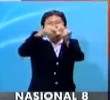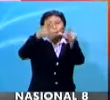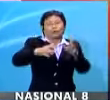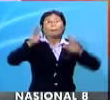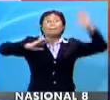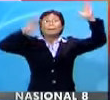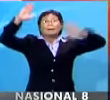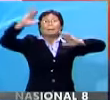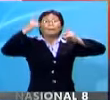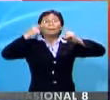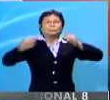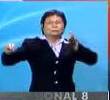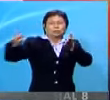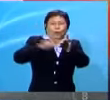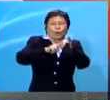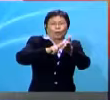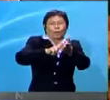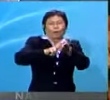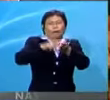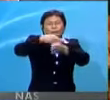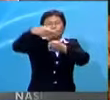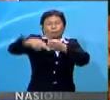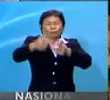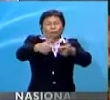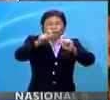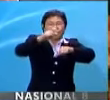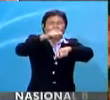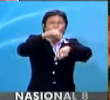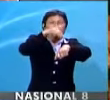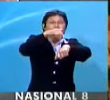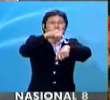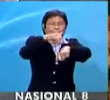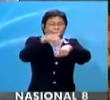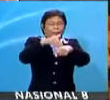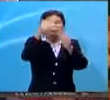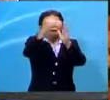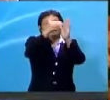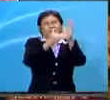tempat kepusan terpantas acara